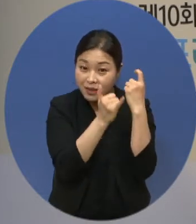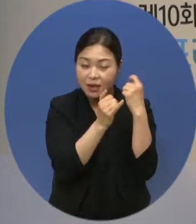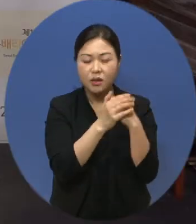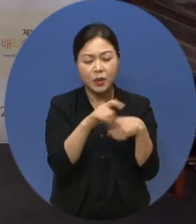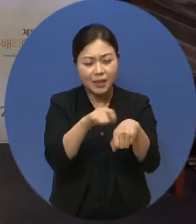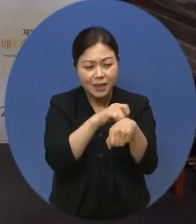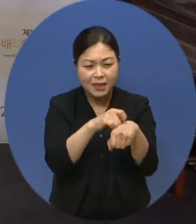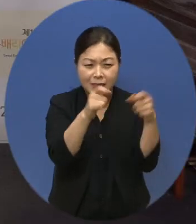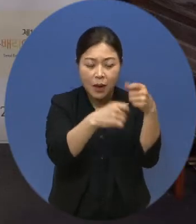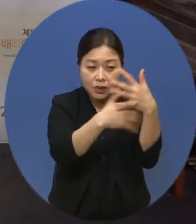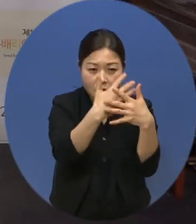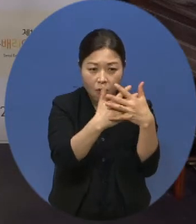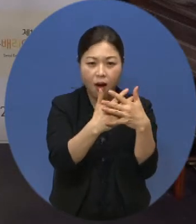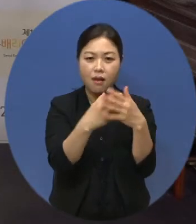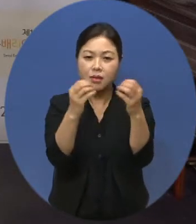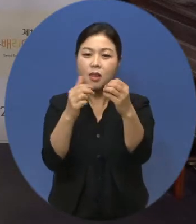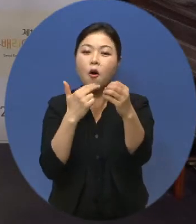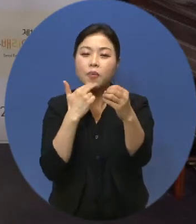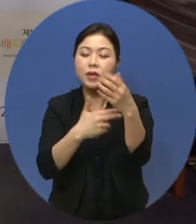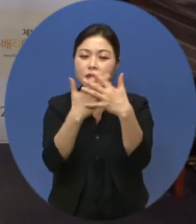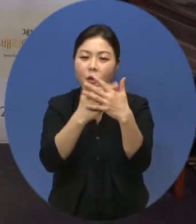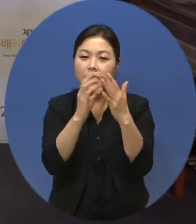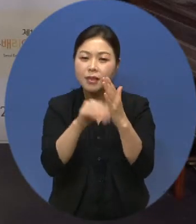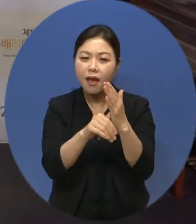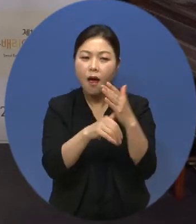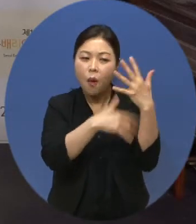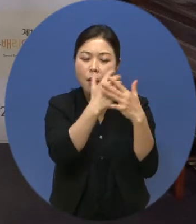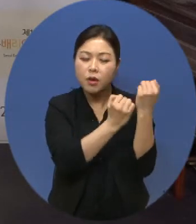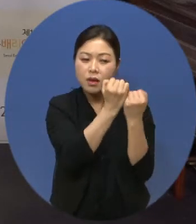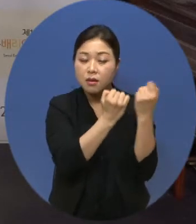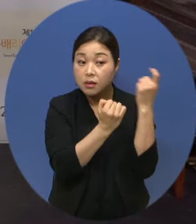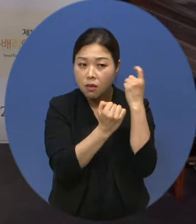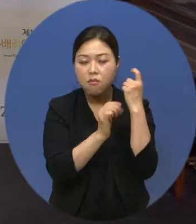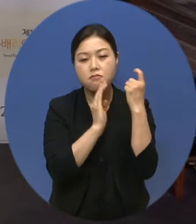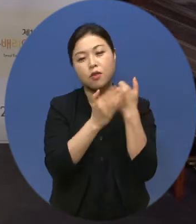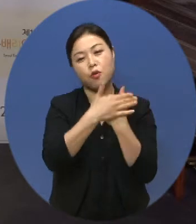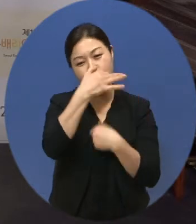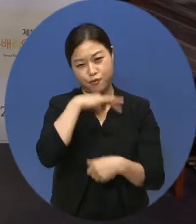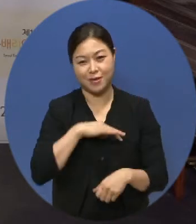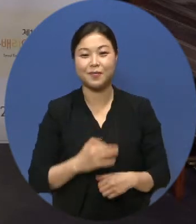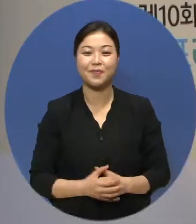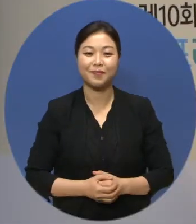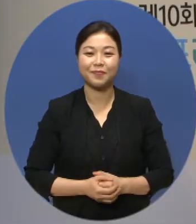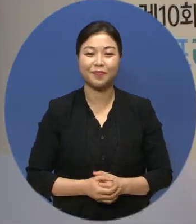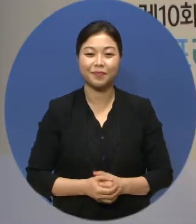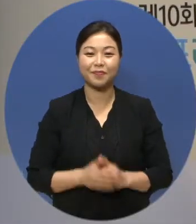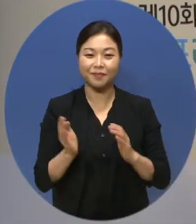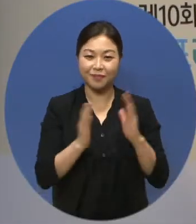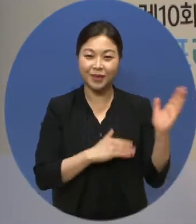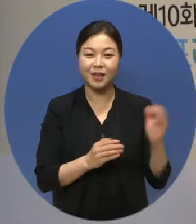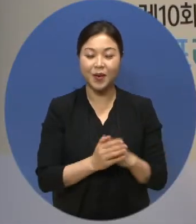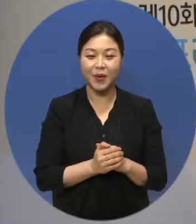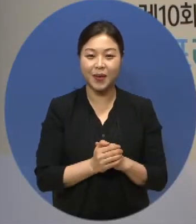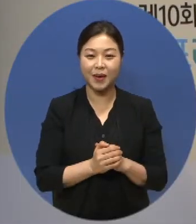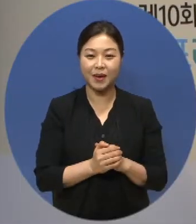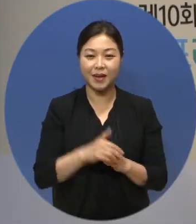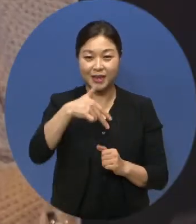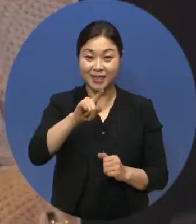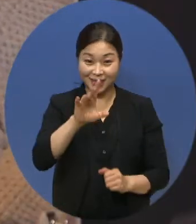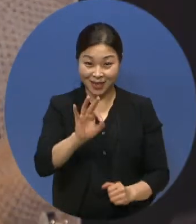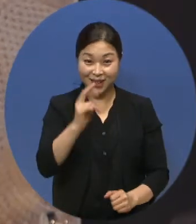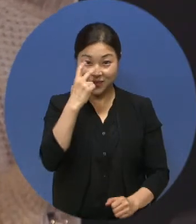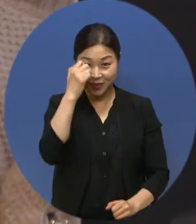영화, 그런 영화를 볼 때 굉장히 좀 도움이 많이 되지 않았나 하는 좀 생각이 또 듭니다. 자, 그리고 우리 장